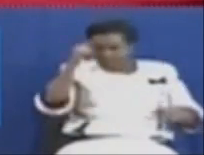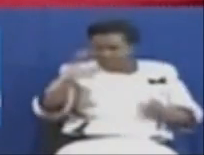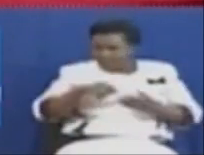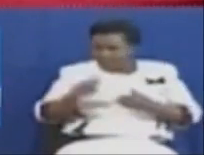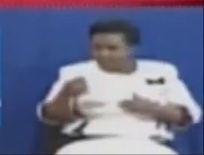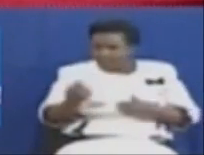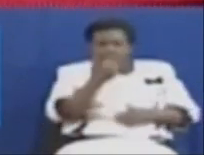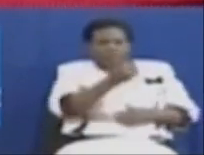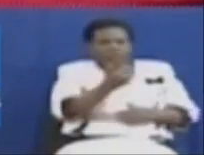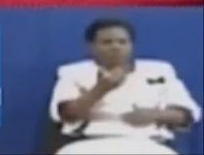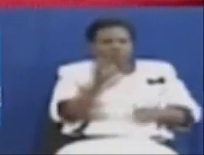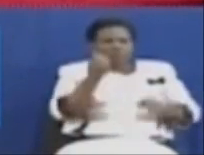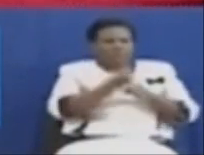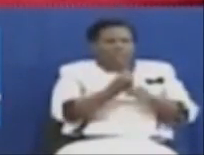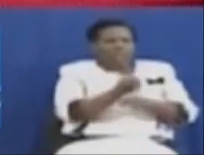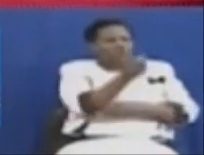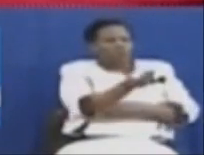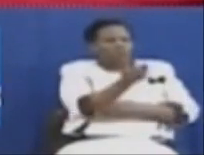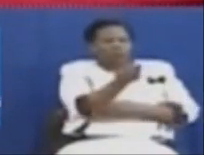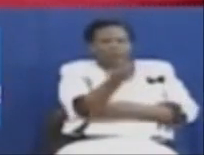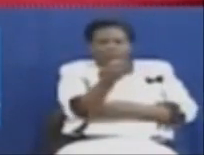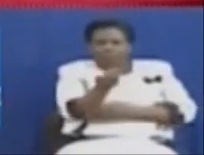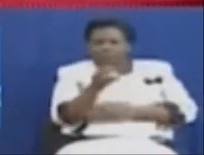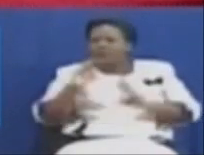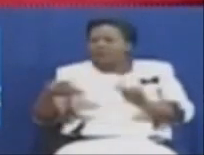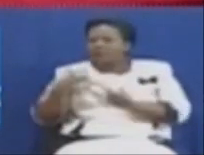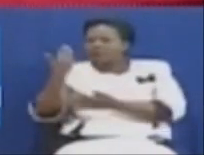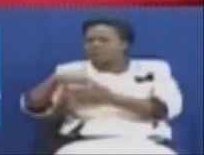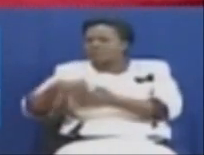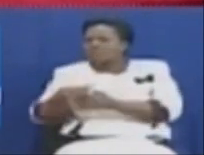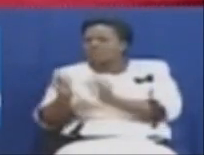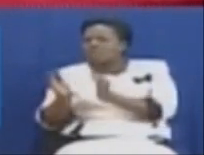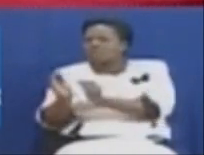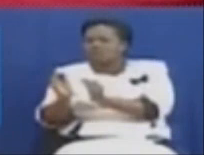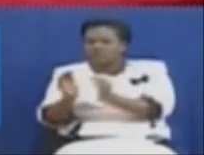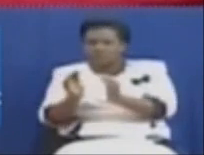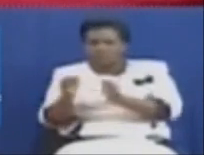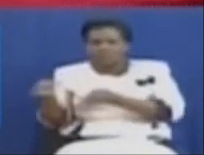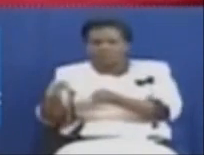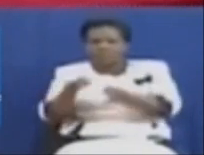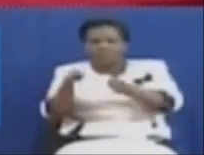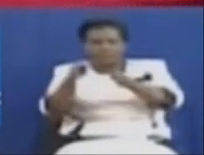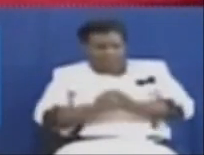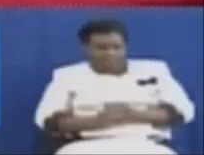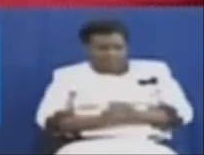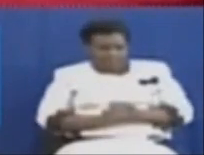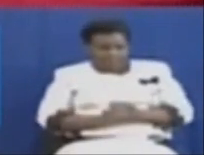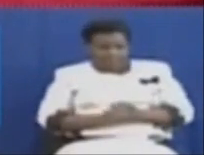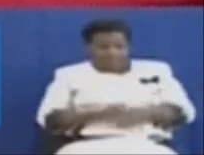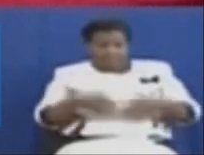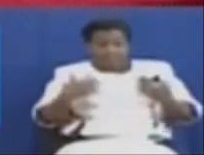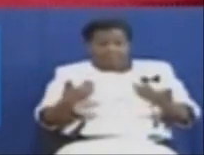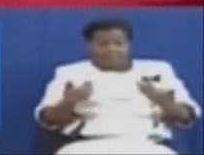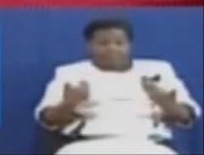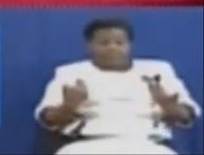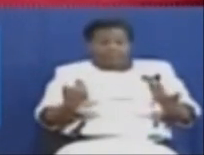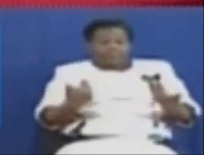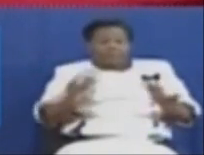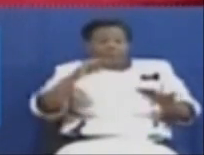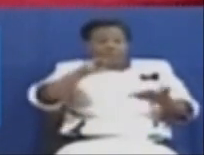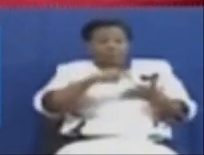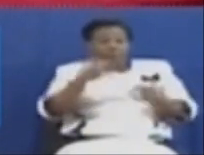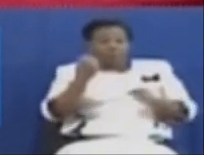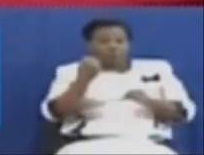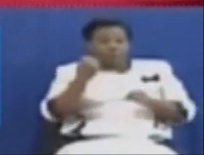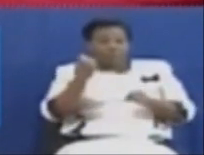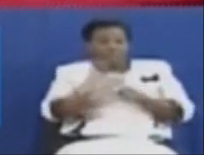kifungo kisichozidi miezi 6. Nini ambacho sisi kama serikali tumefanya? Mheshimiwa Naibu Spika, kwanza kama nilivyoeleza